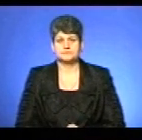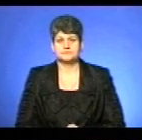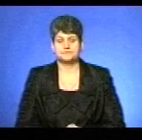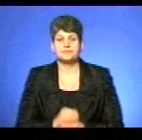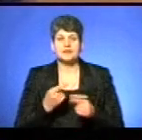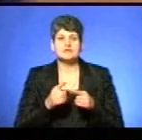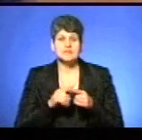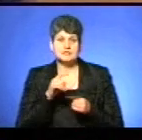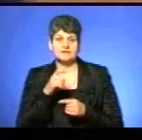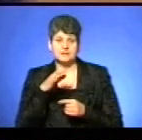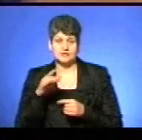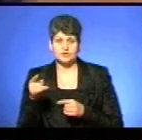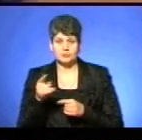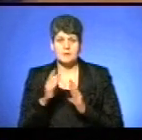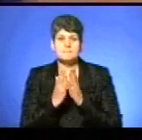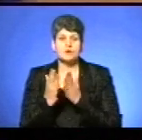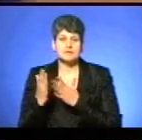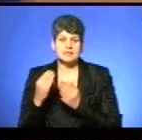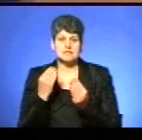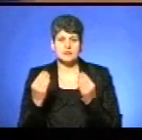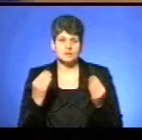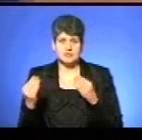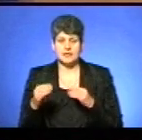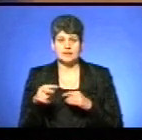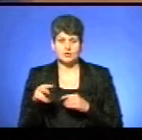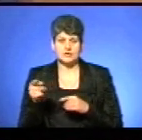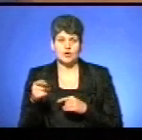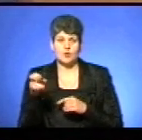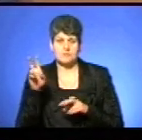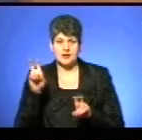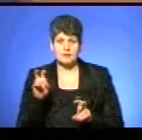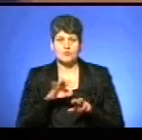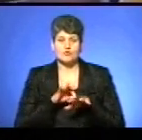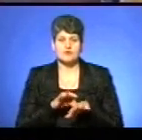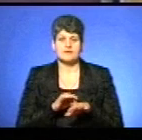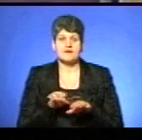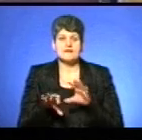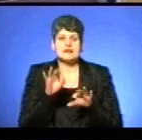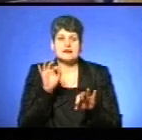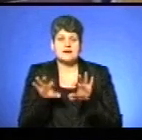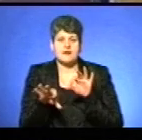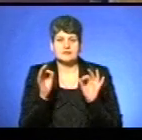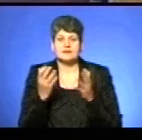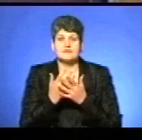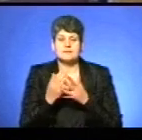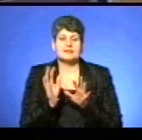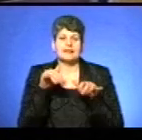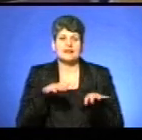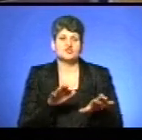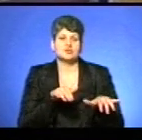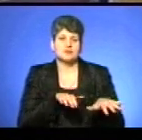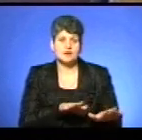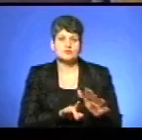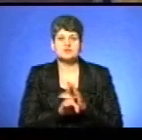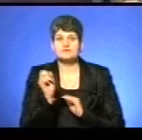У ці хвилини у Тернополі в бібліотеці музею «Літературне Тернопілля» проводять кастинг на ролі у фільмі «Течія». Розпочався він о